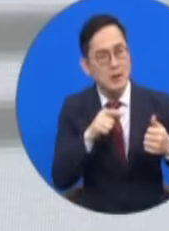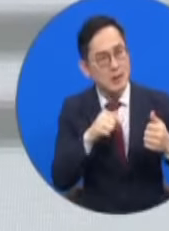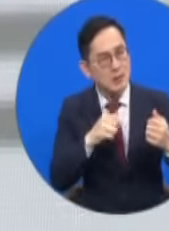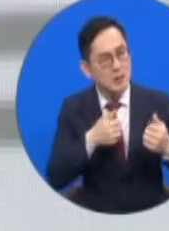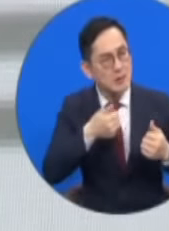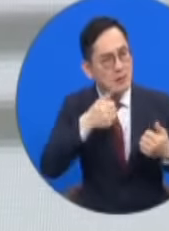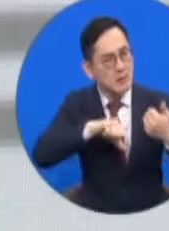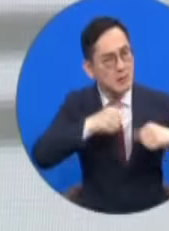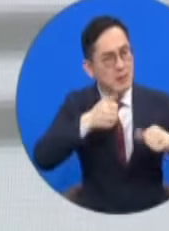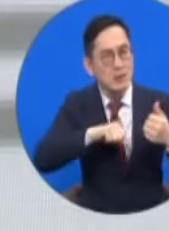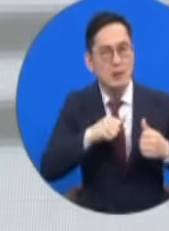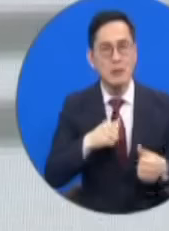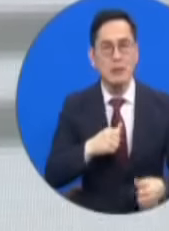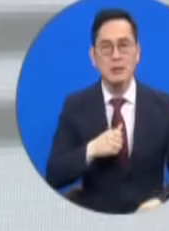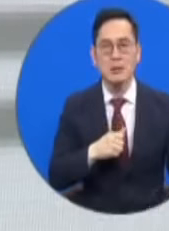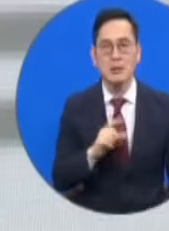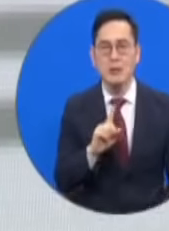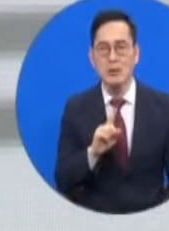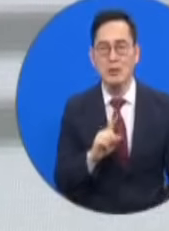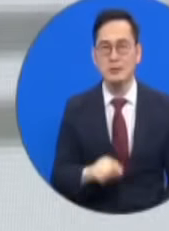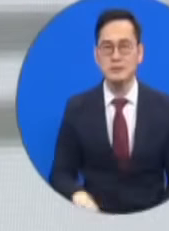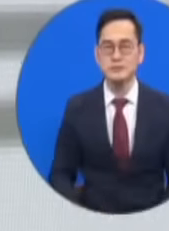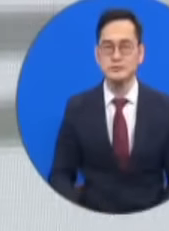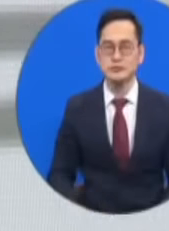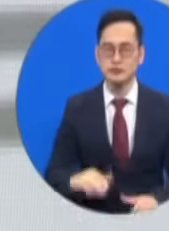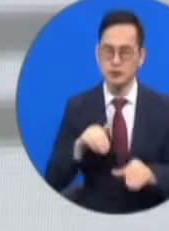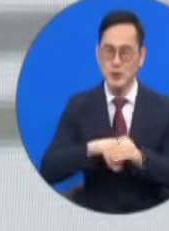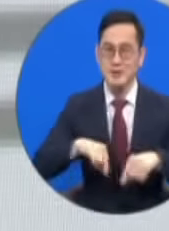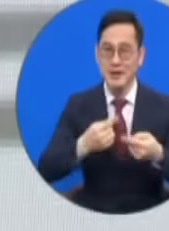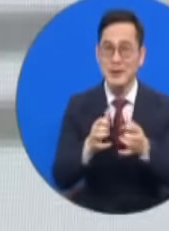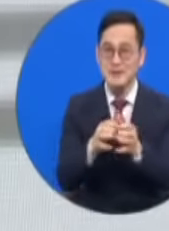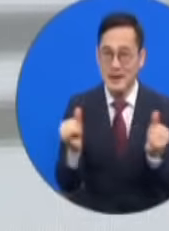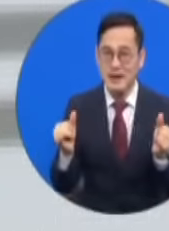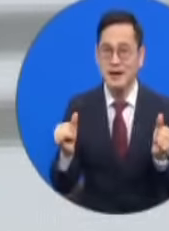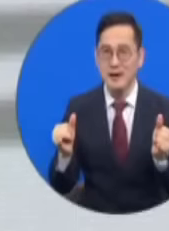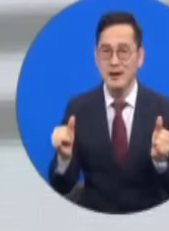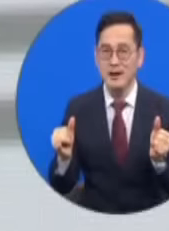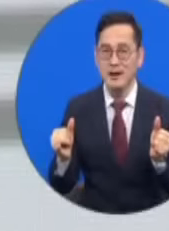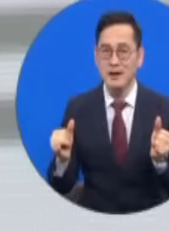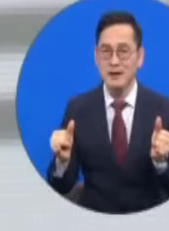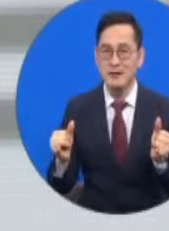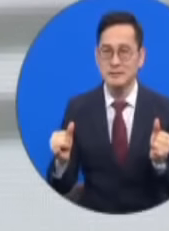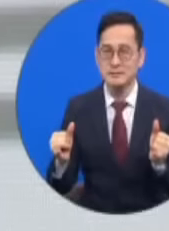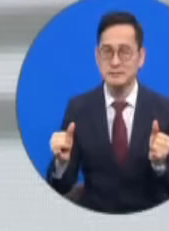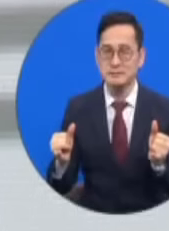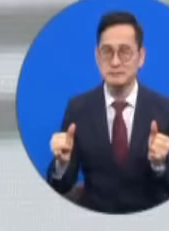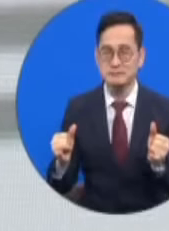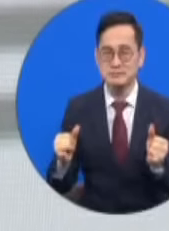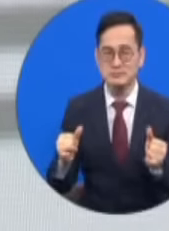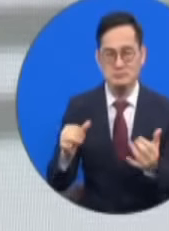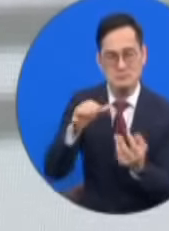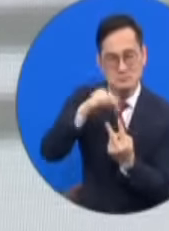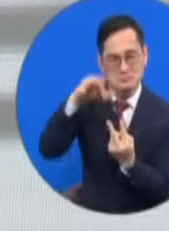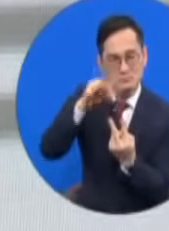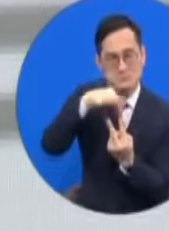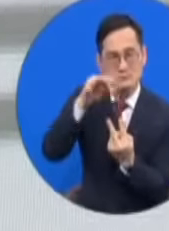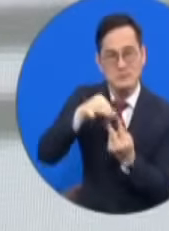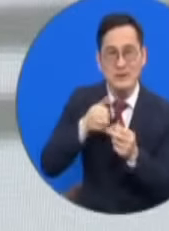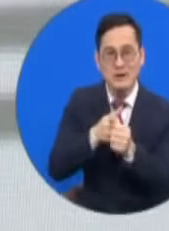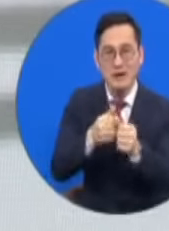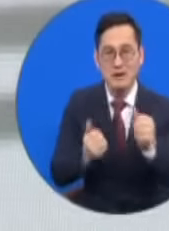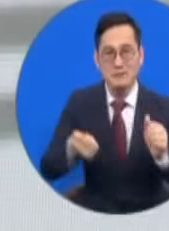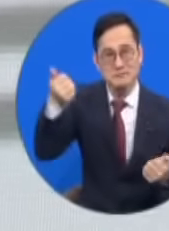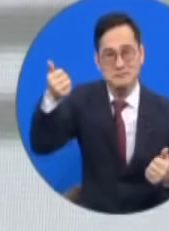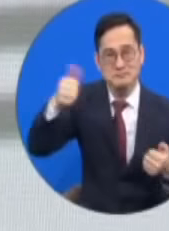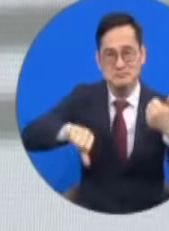본투표에 유권자들이 이 격전지 60곳에서 어느 선택을 하느냐에 따라 이번 총선의 승패가